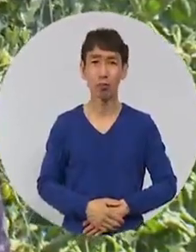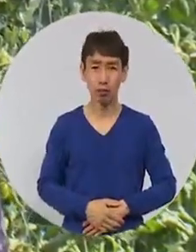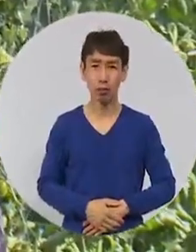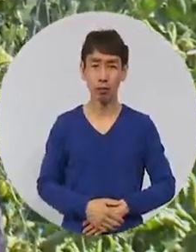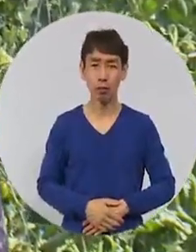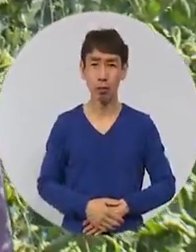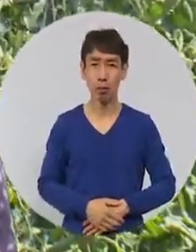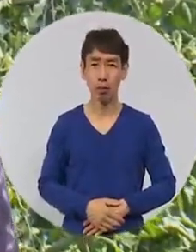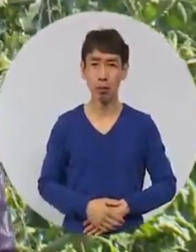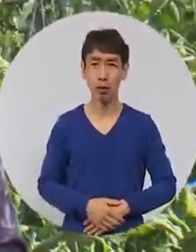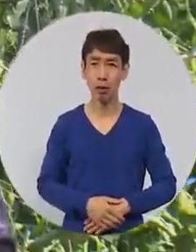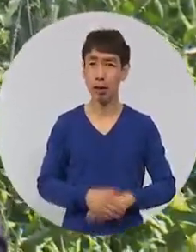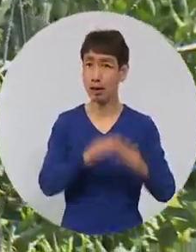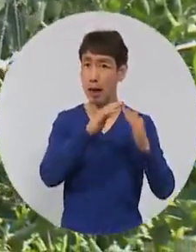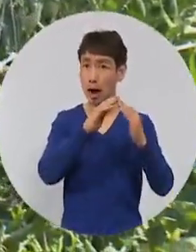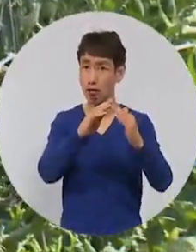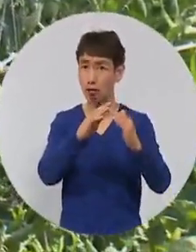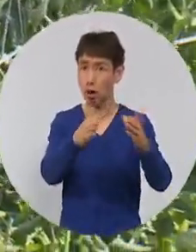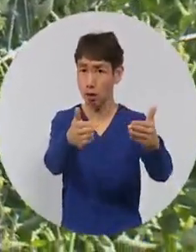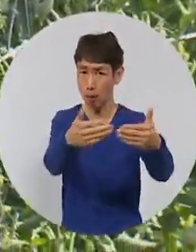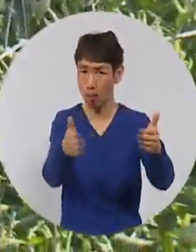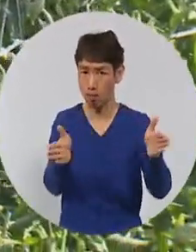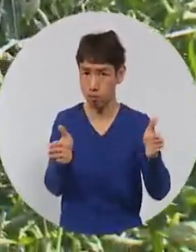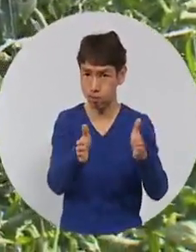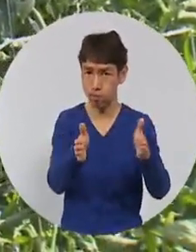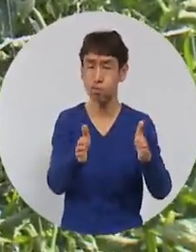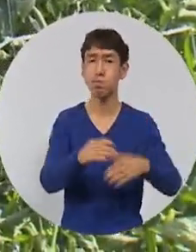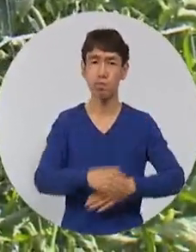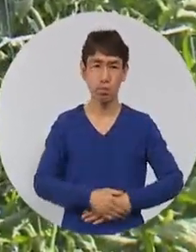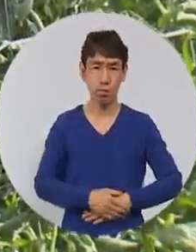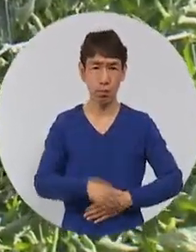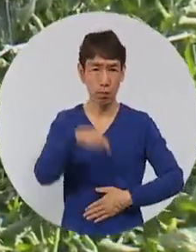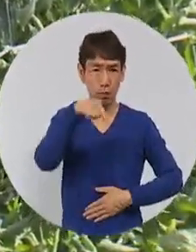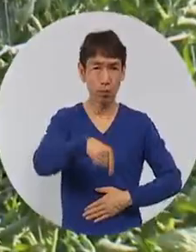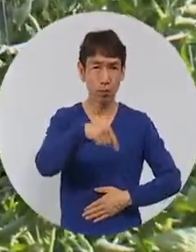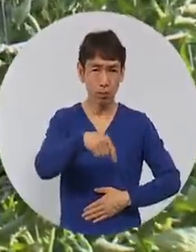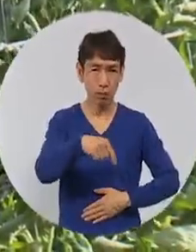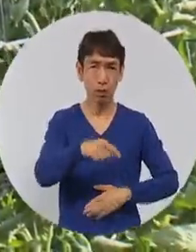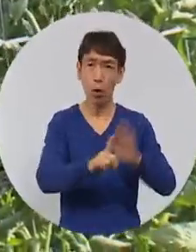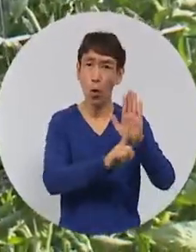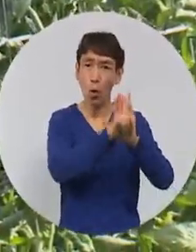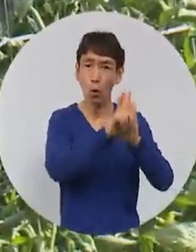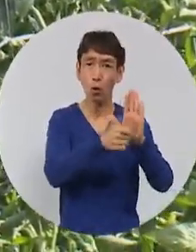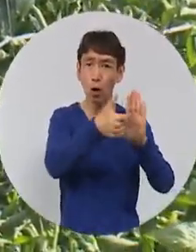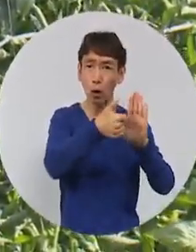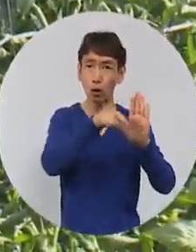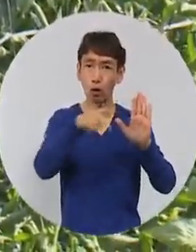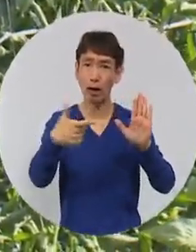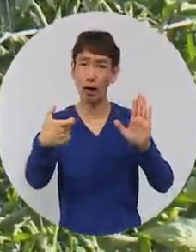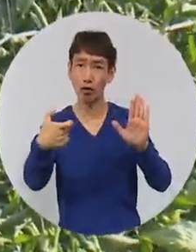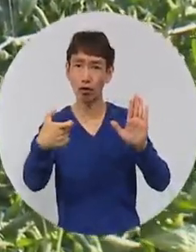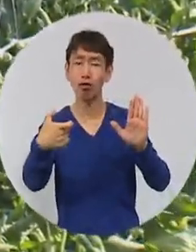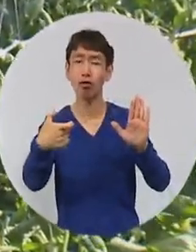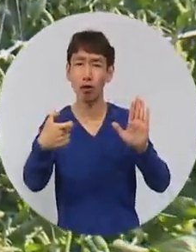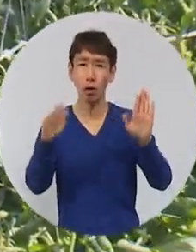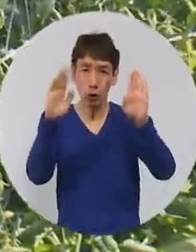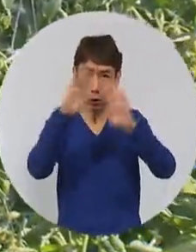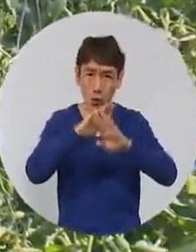時にハウスある程度閉めて、中はもう昼間あったら50から60度、夜でも35度くら